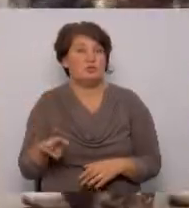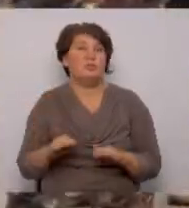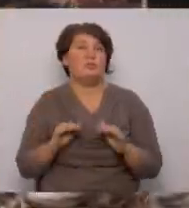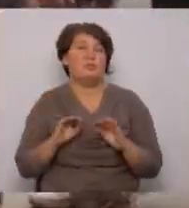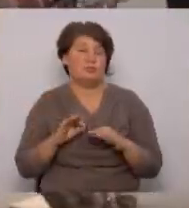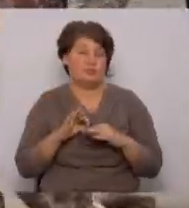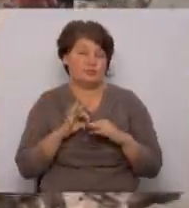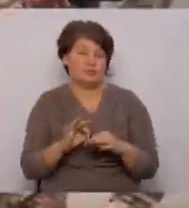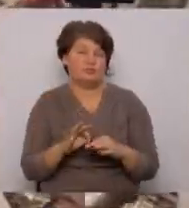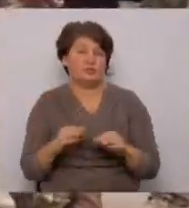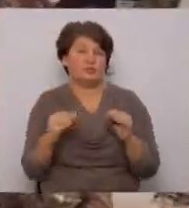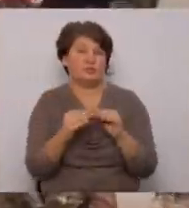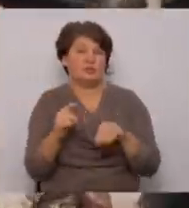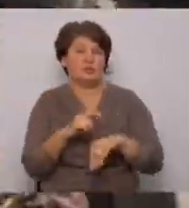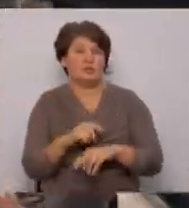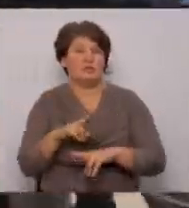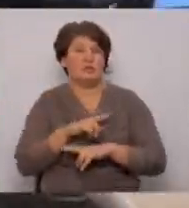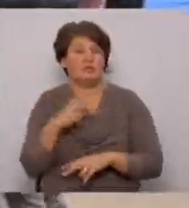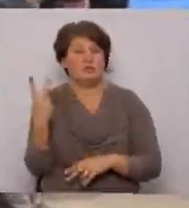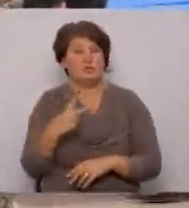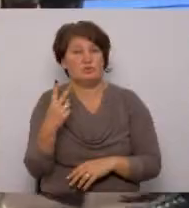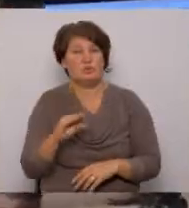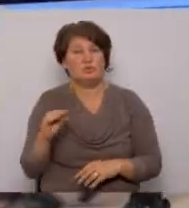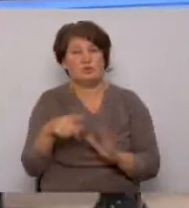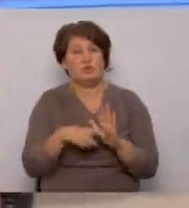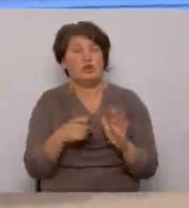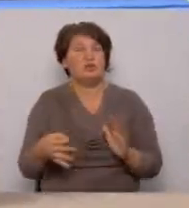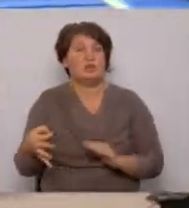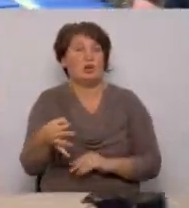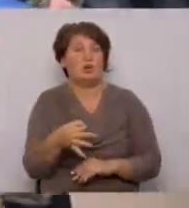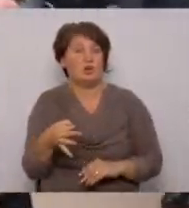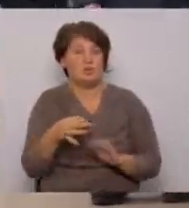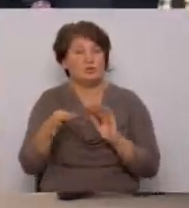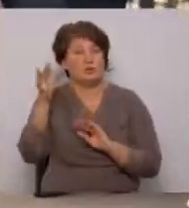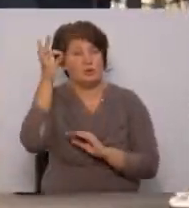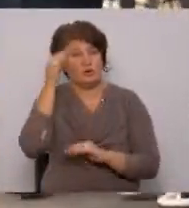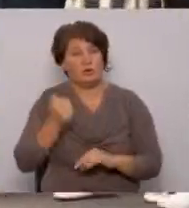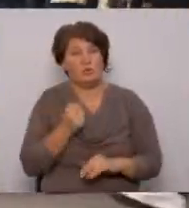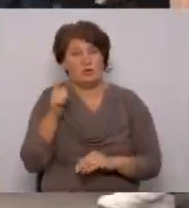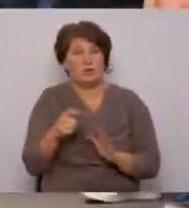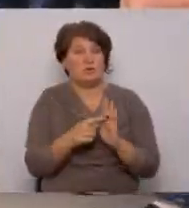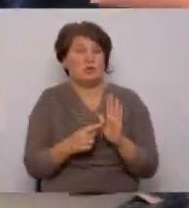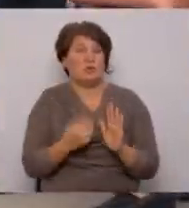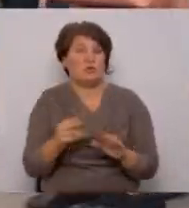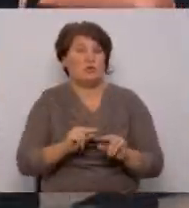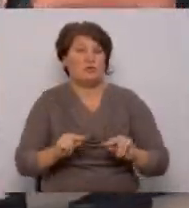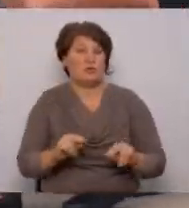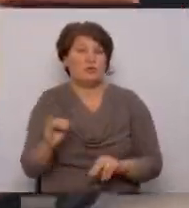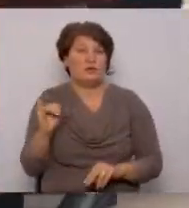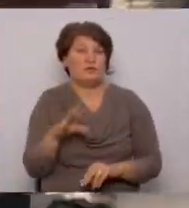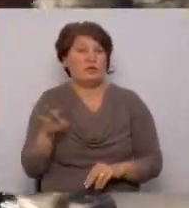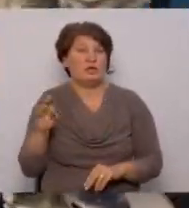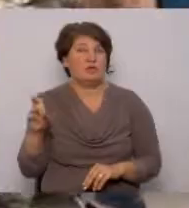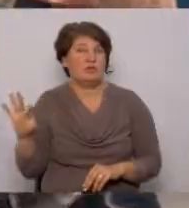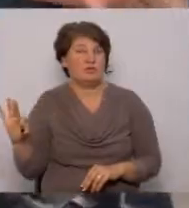10-й годині. Віталій Носкевич загинув 22 жовтня у Донецькій області. Спогадами про бійця поділився його вчитель Іван Дмитерко.